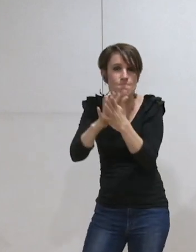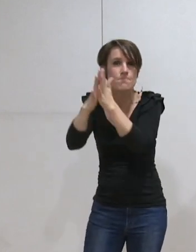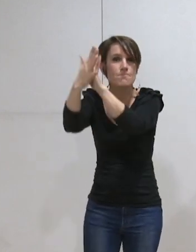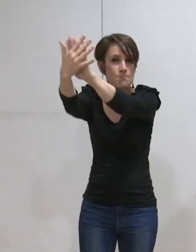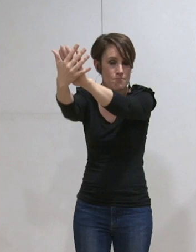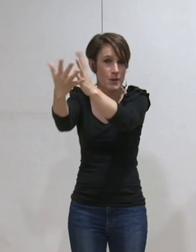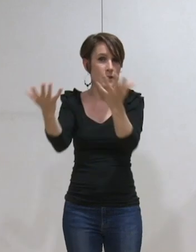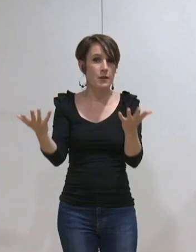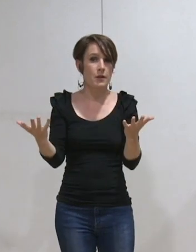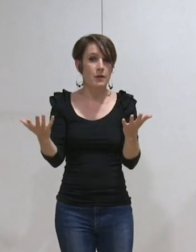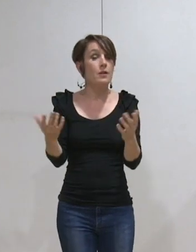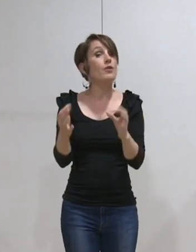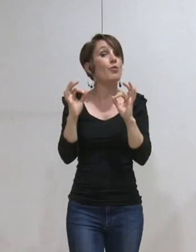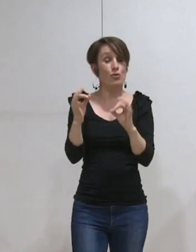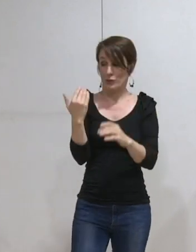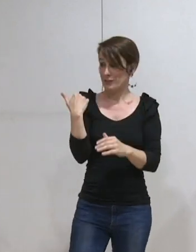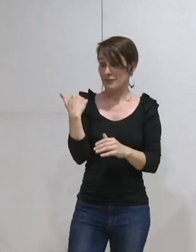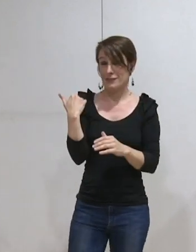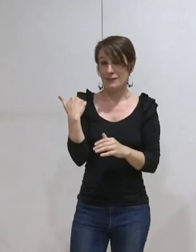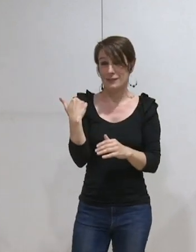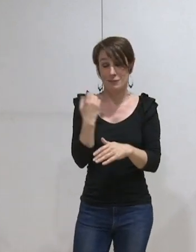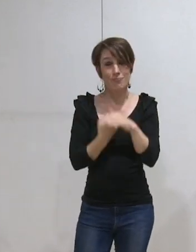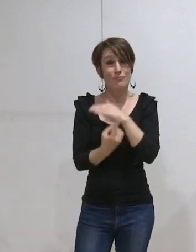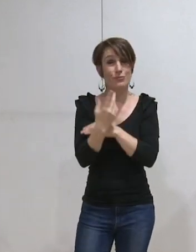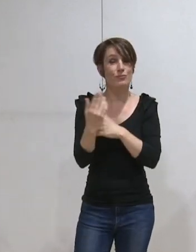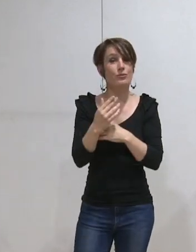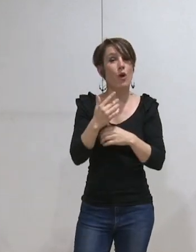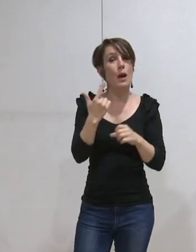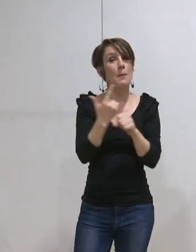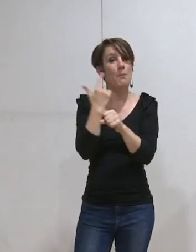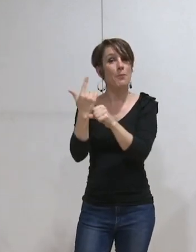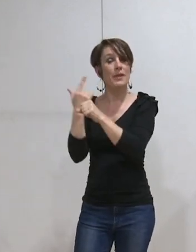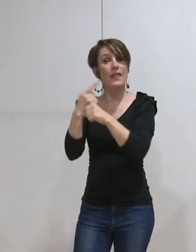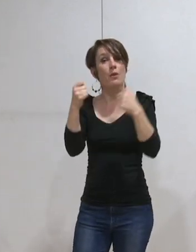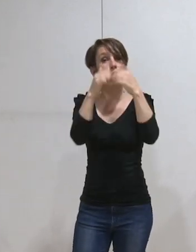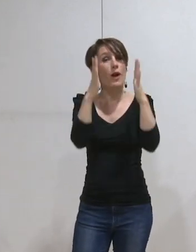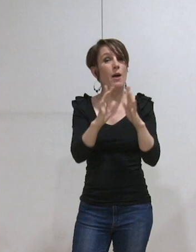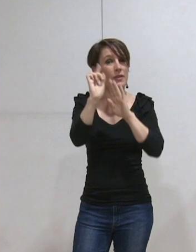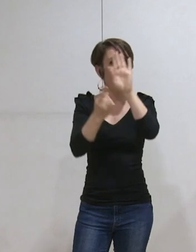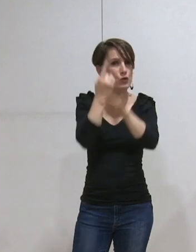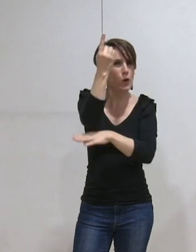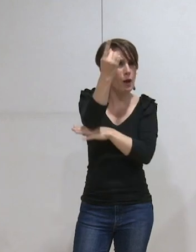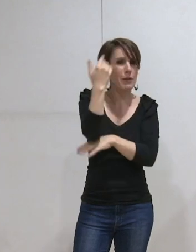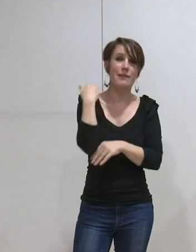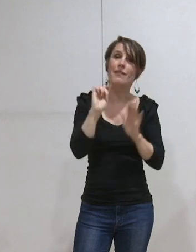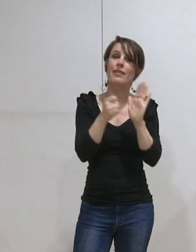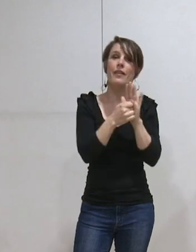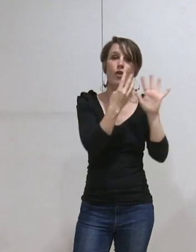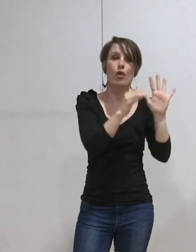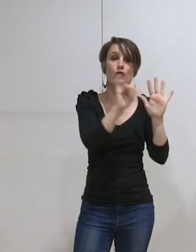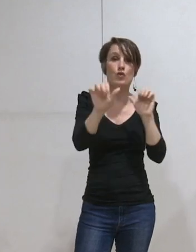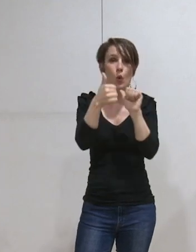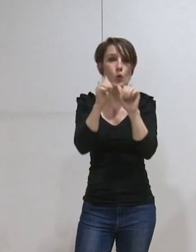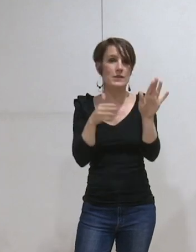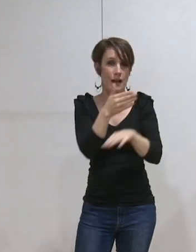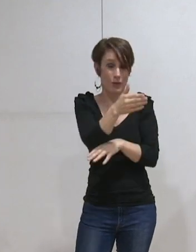récente a été la belle réussite de la bieniaale de l'habitat durable qui s'est tenue du 9 au 11 avril une Bale pour la première fois placée sous